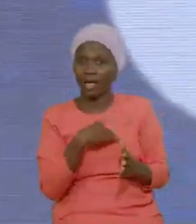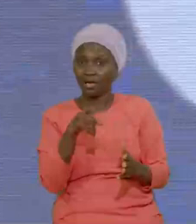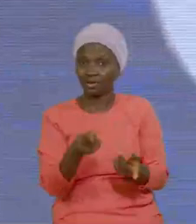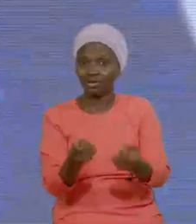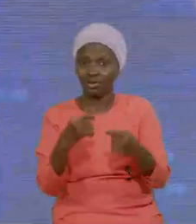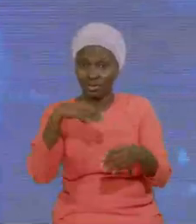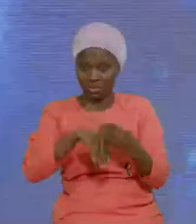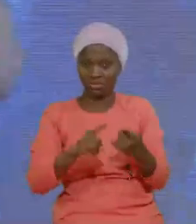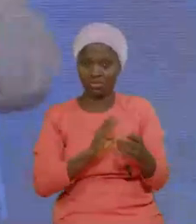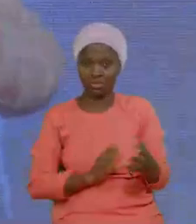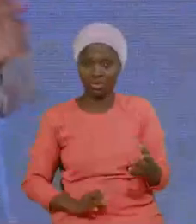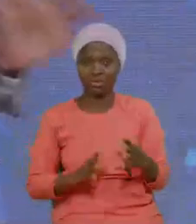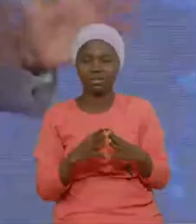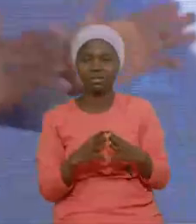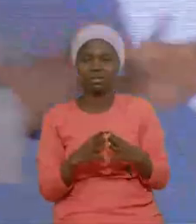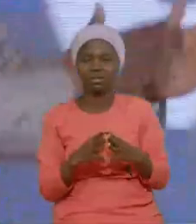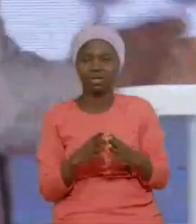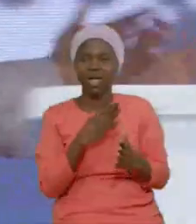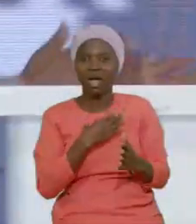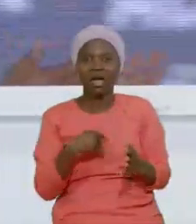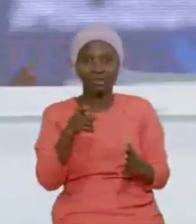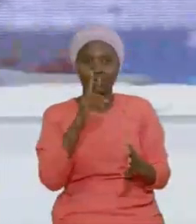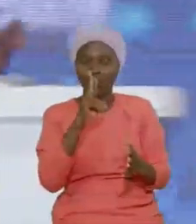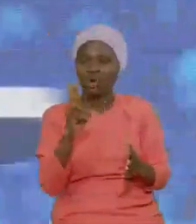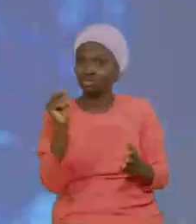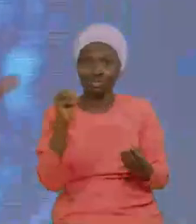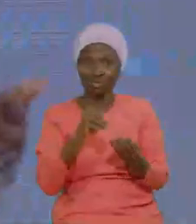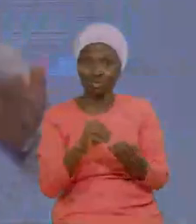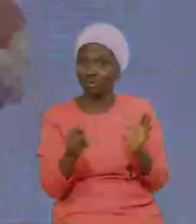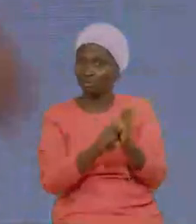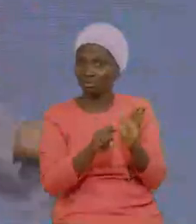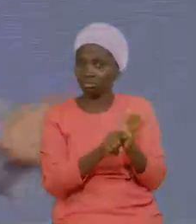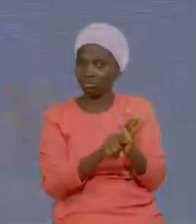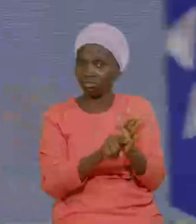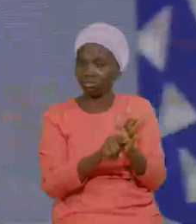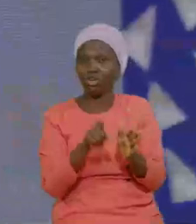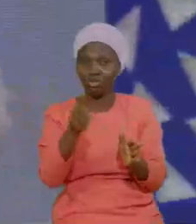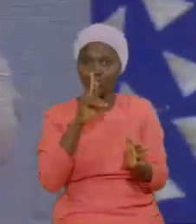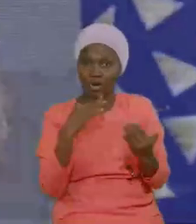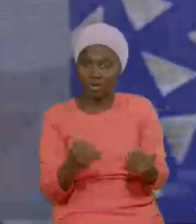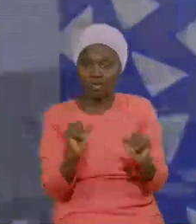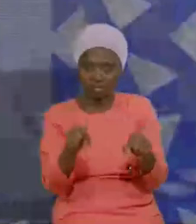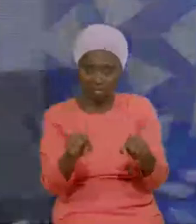Alors Christ vient en toi. Et toi tu viens en Christ.